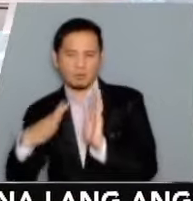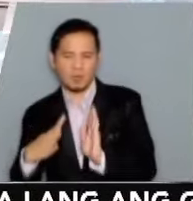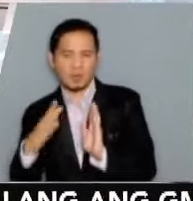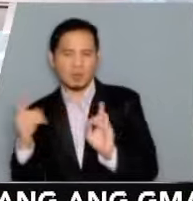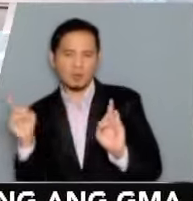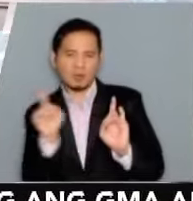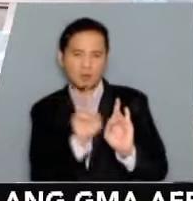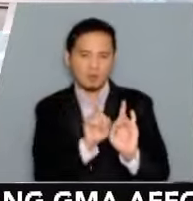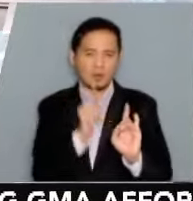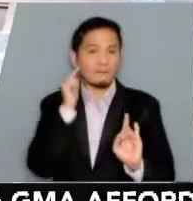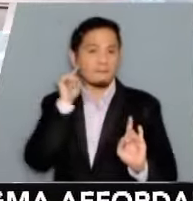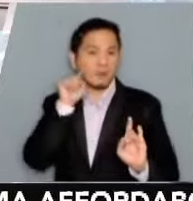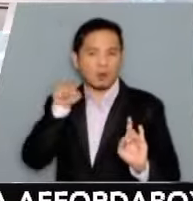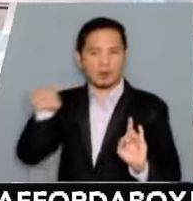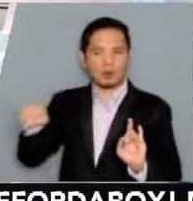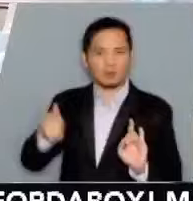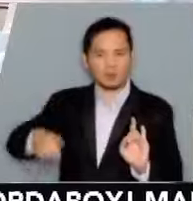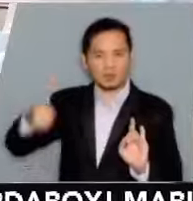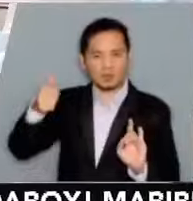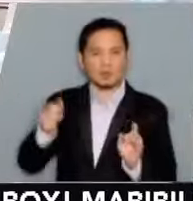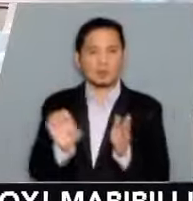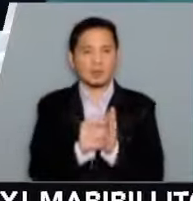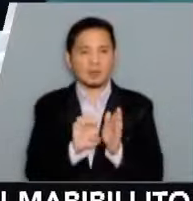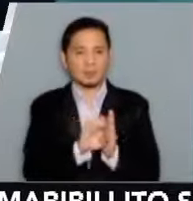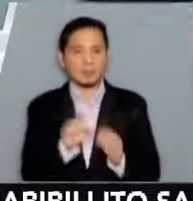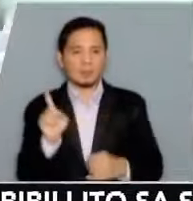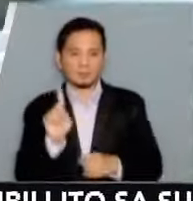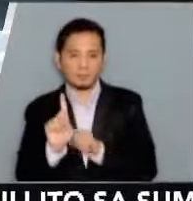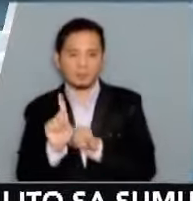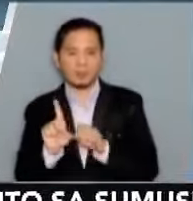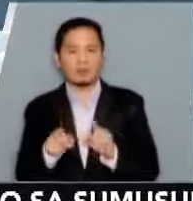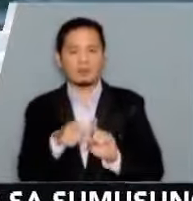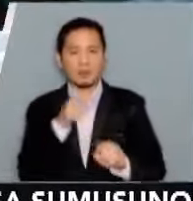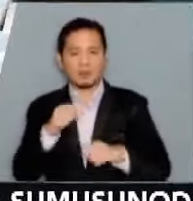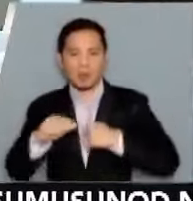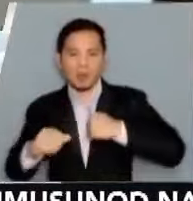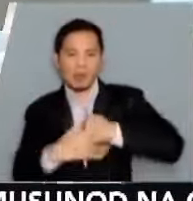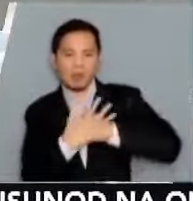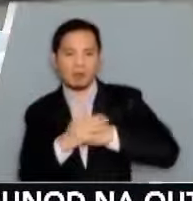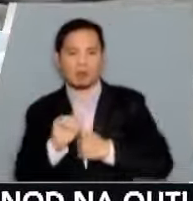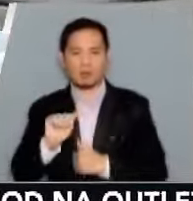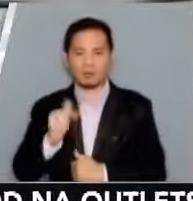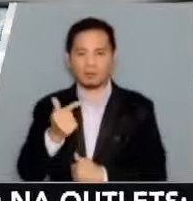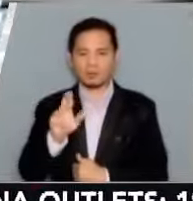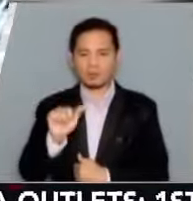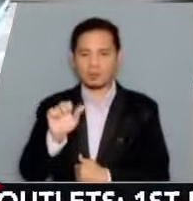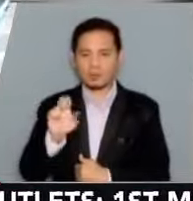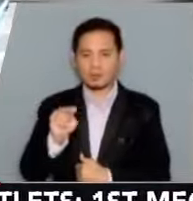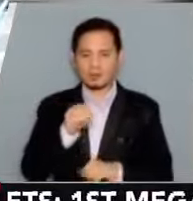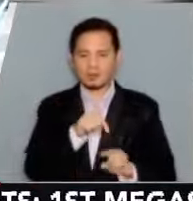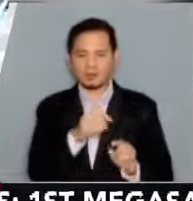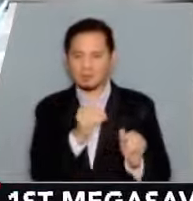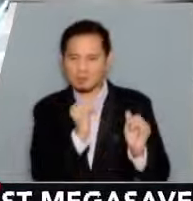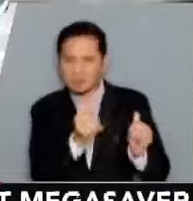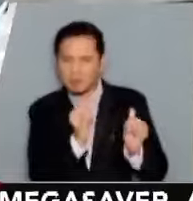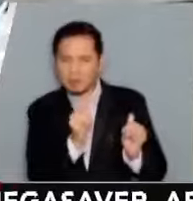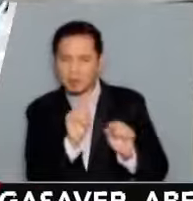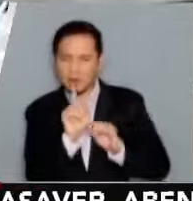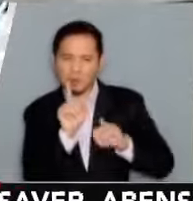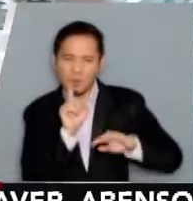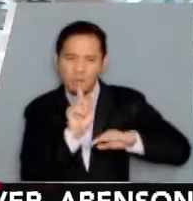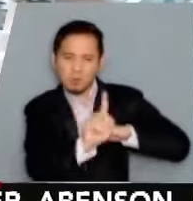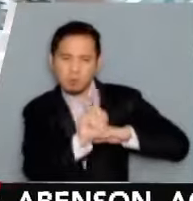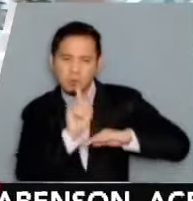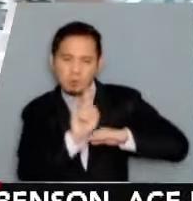taga raw ng panalo ng mga nanalo sa Agusan Yan po yung sinasabi kong loto Agent na pinakikiusapan ng mga kanyang